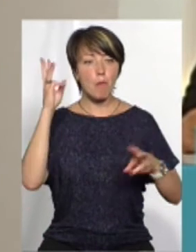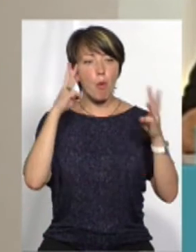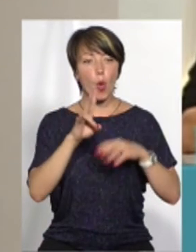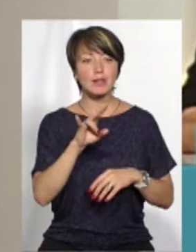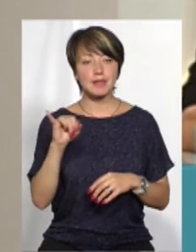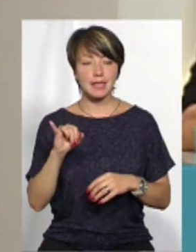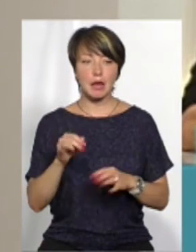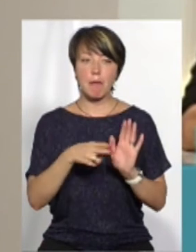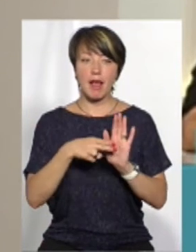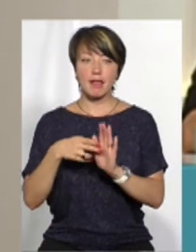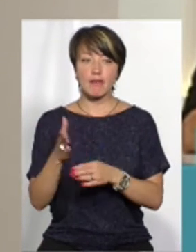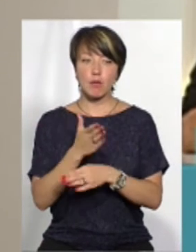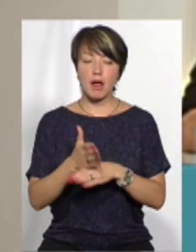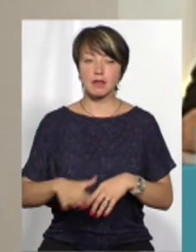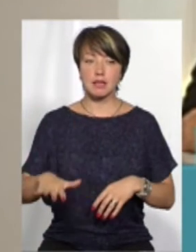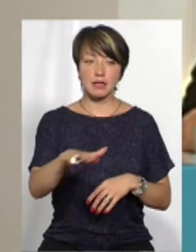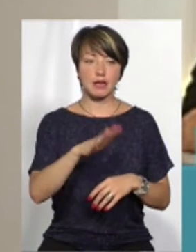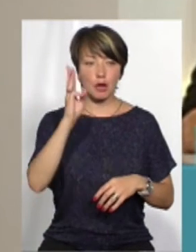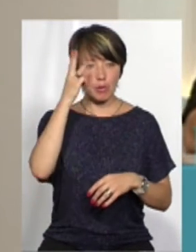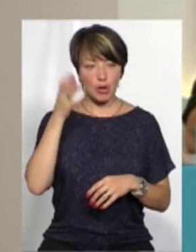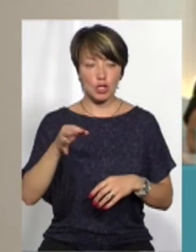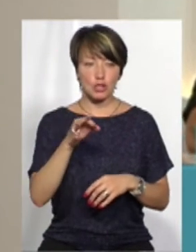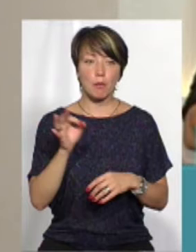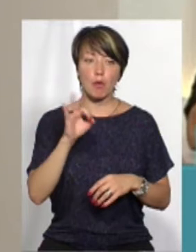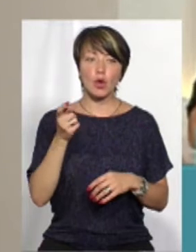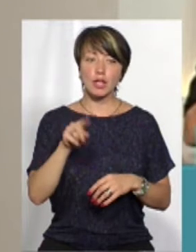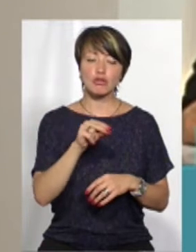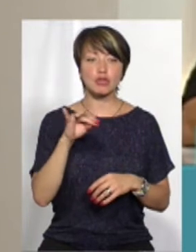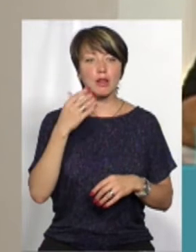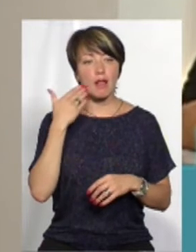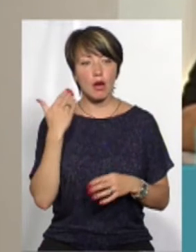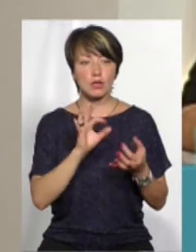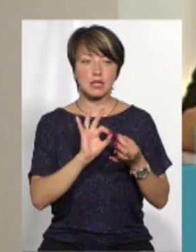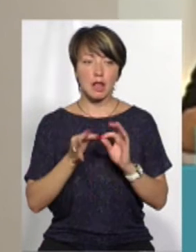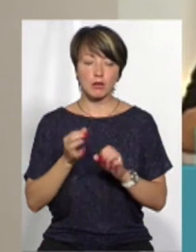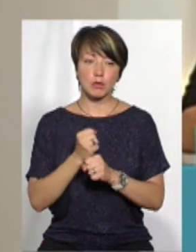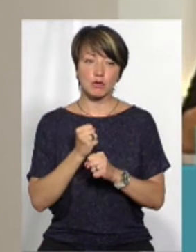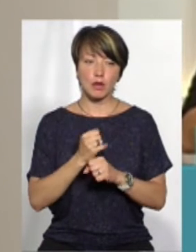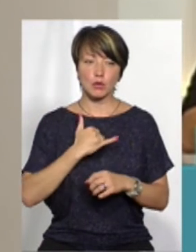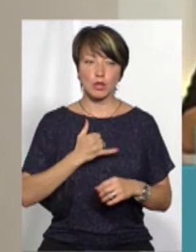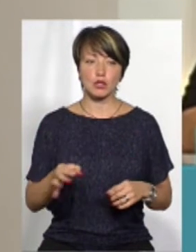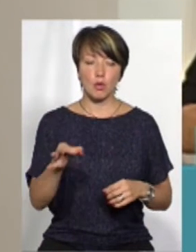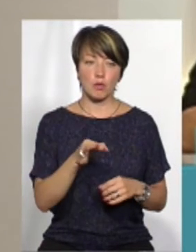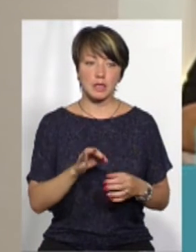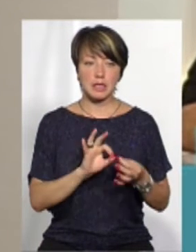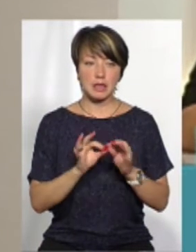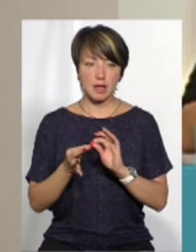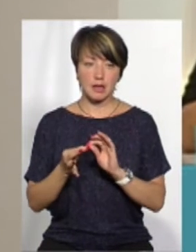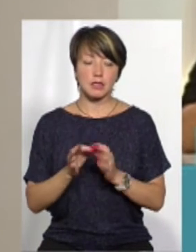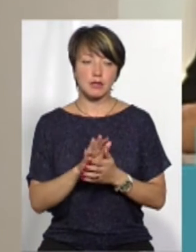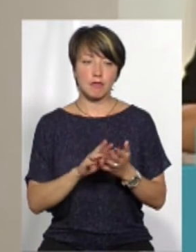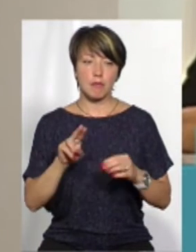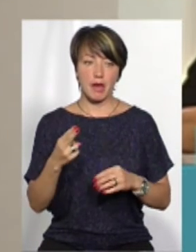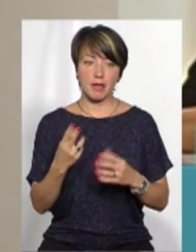ті бренди, які виробляються на теренах Хмельниччини, про те, чи легко їм чи складно працювати в нашій області. Детальніше